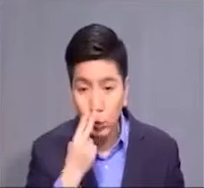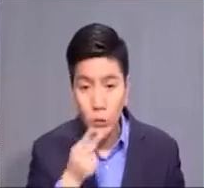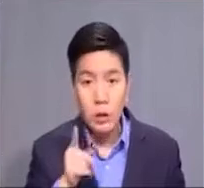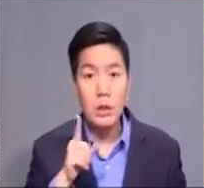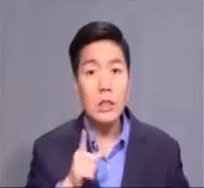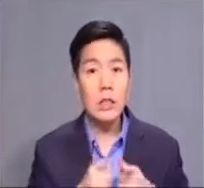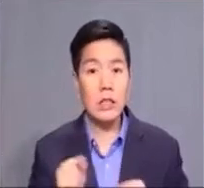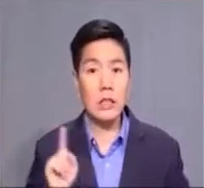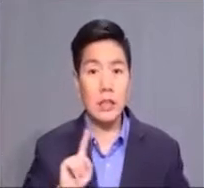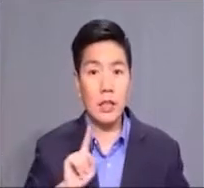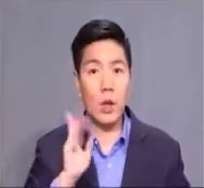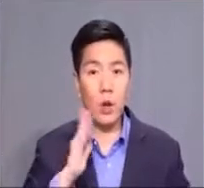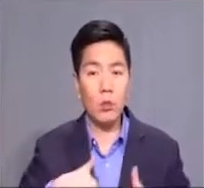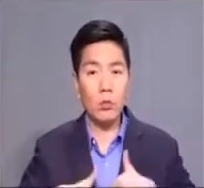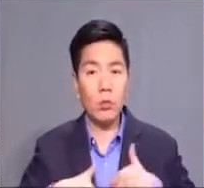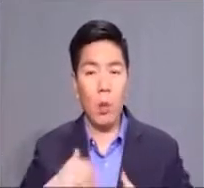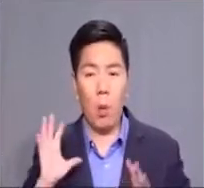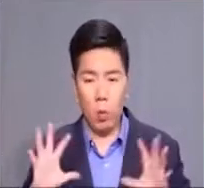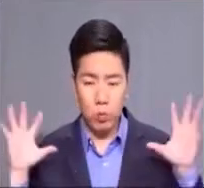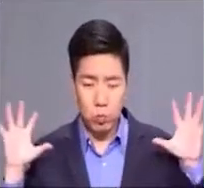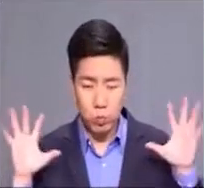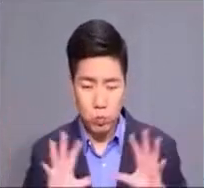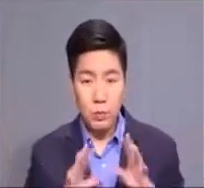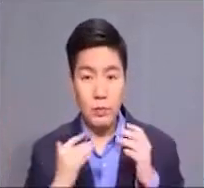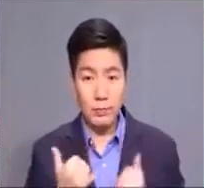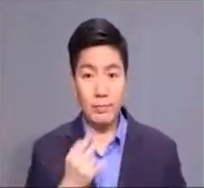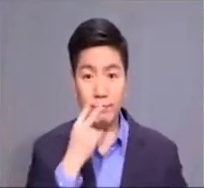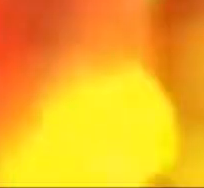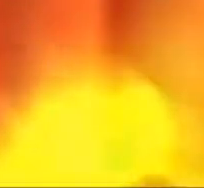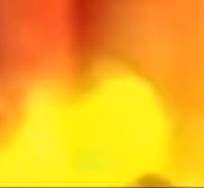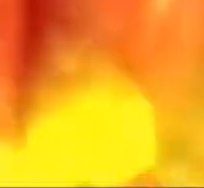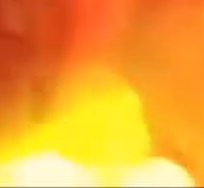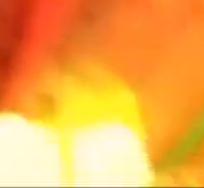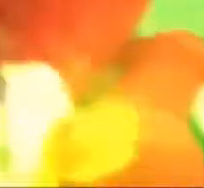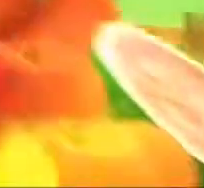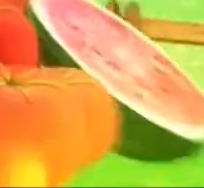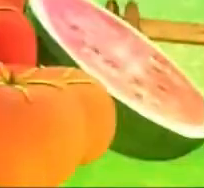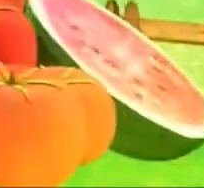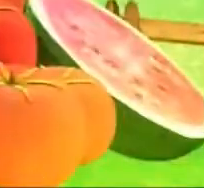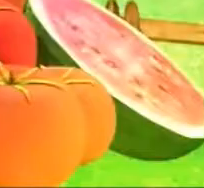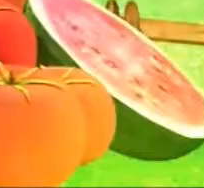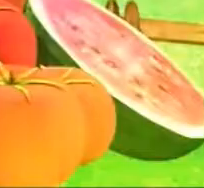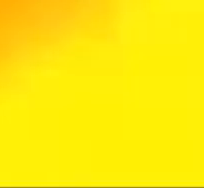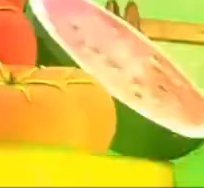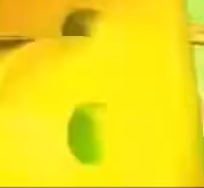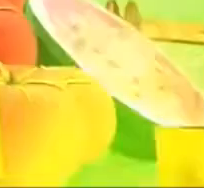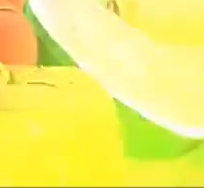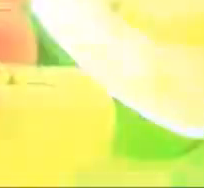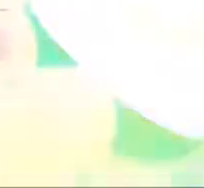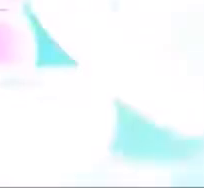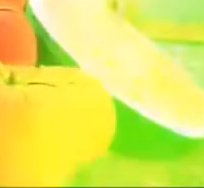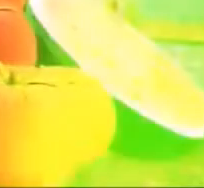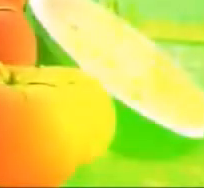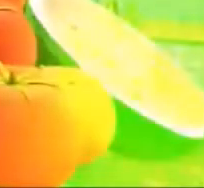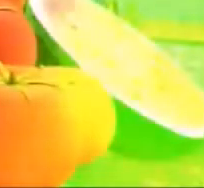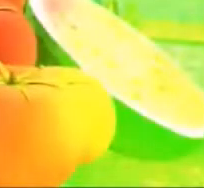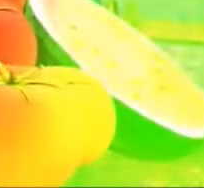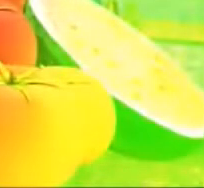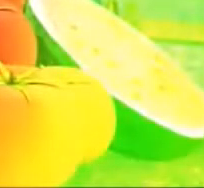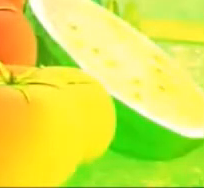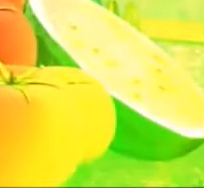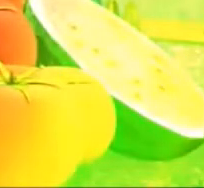คะว่าด้วยเรื่องอะไรนะคะชาวบ้านลาดถึงมากันเยอะขนาดนี้ค่ะ เขียนคู่รู้คุณค่าประชาชนไทยคือหน้า